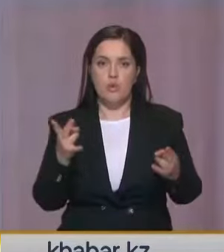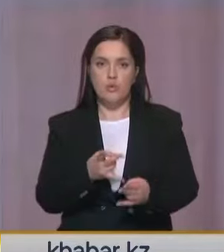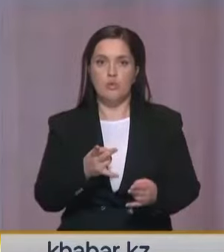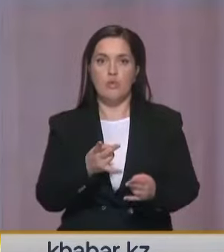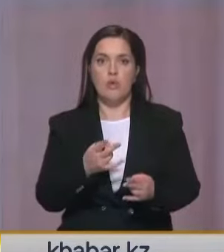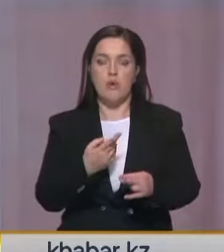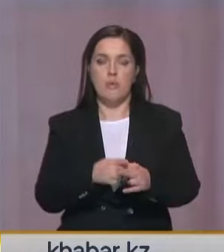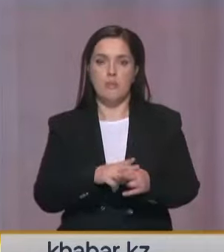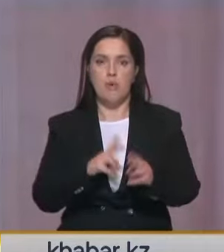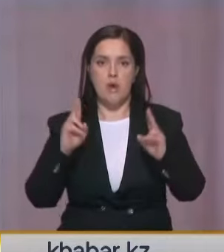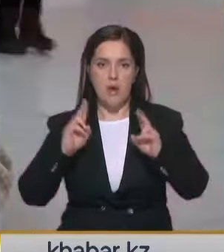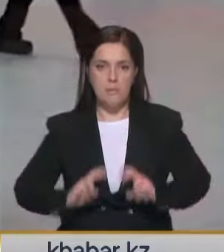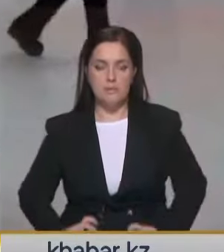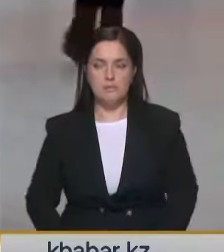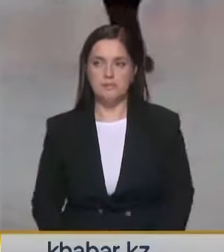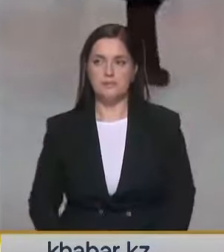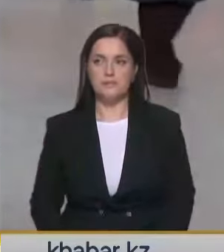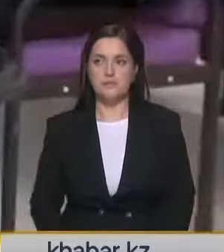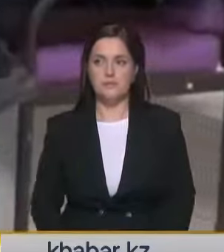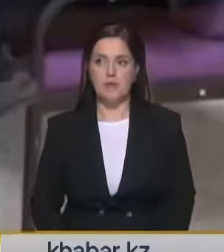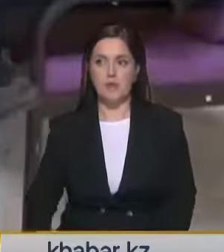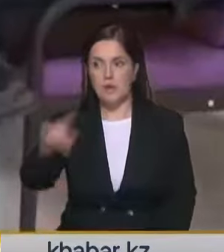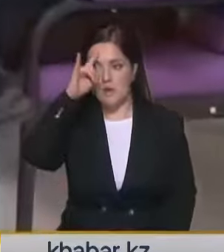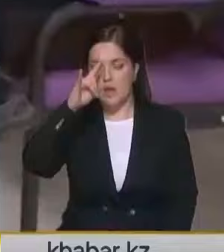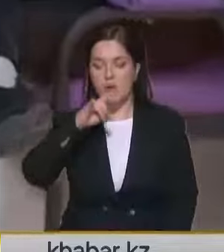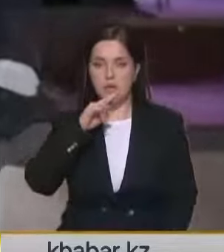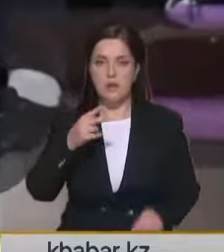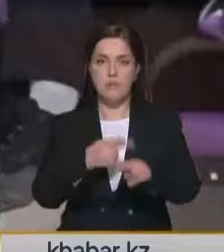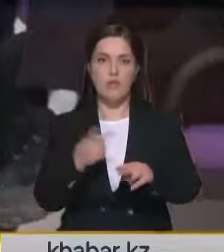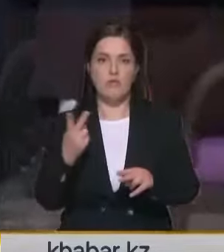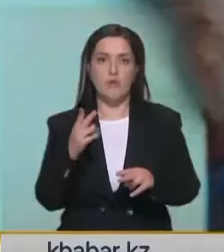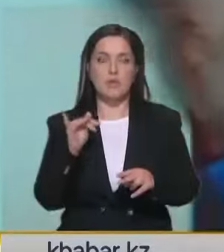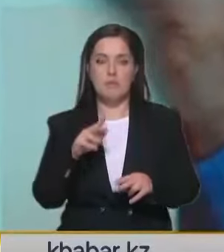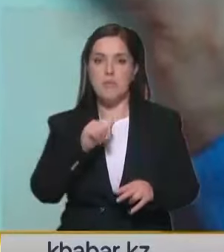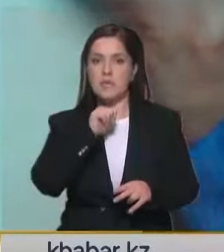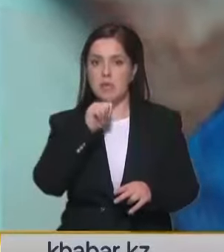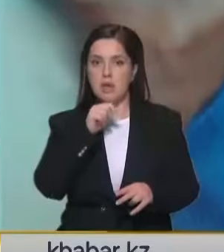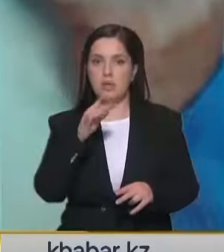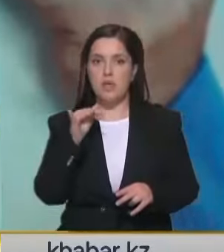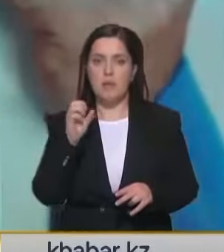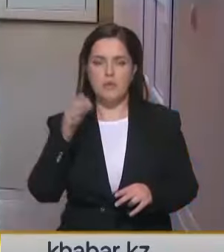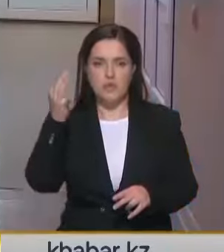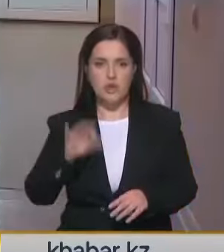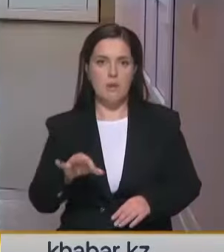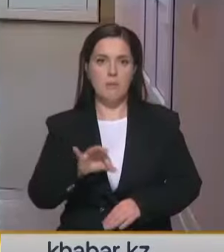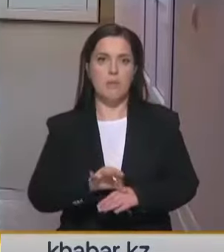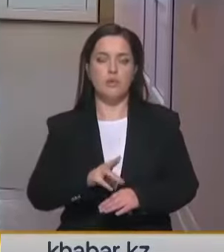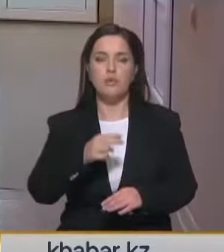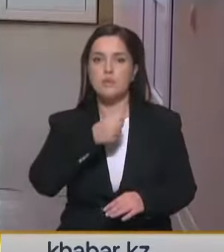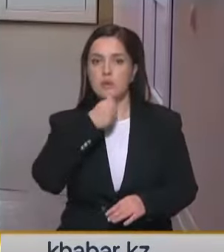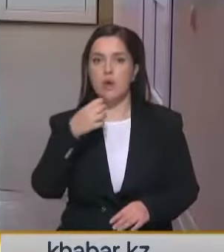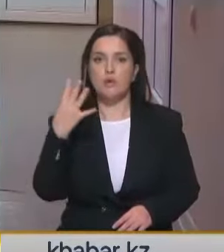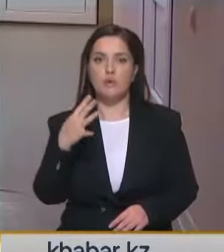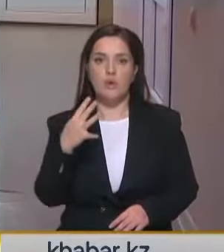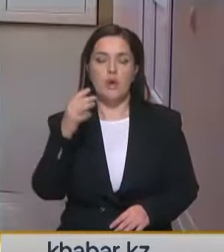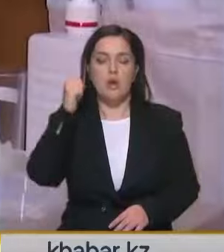вовремя проходить обследование. Среди казахстанцев распространен второй тип сахарного диабета. Чаще всего им болеют люди старше 40 лет. Но в